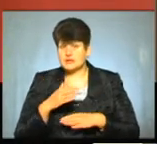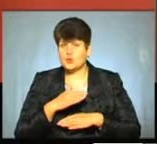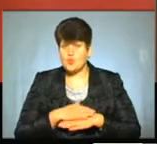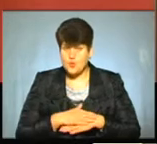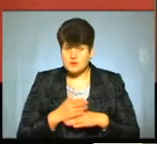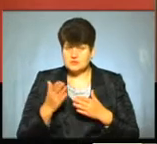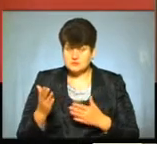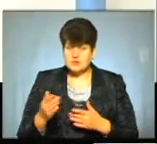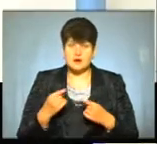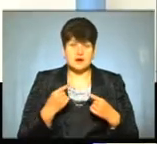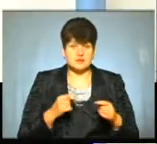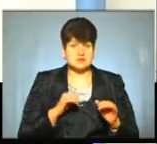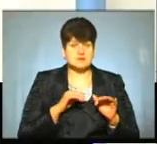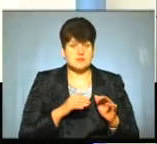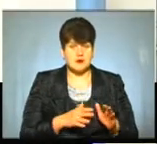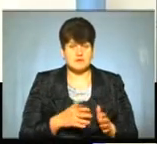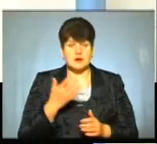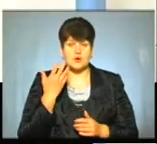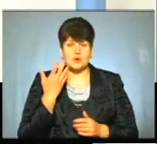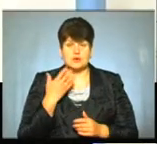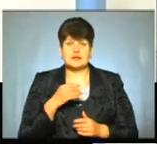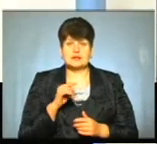читати урок, предмет, а друга справа – коли ти